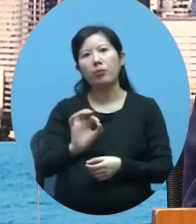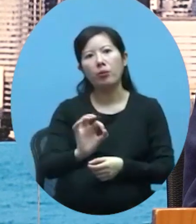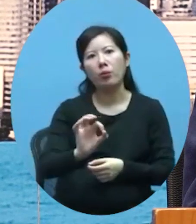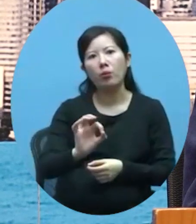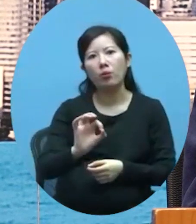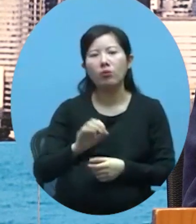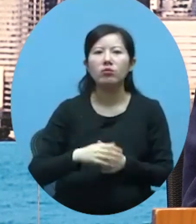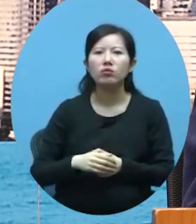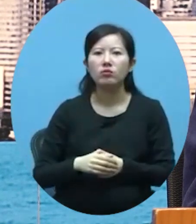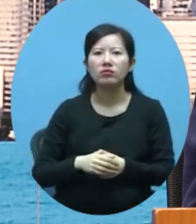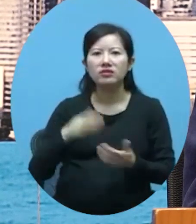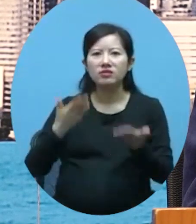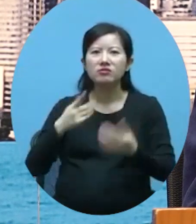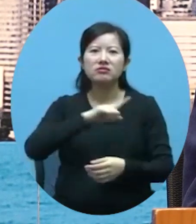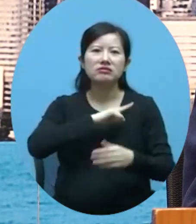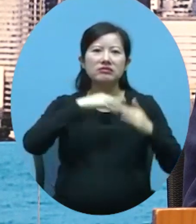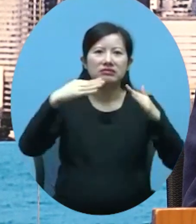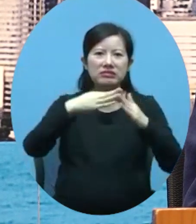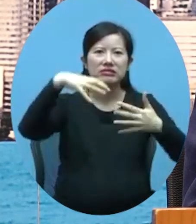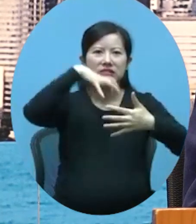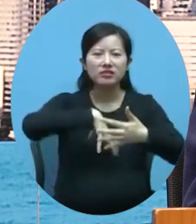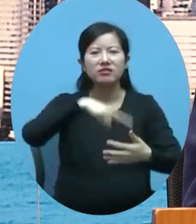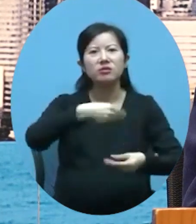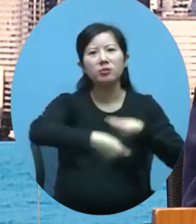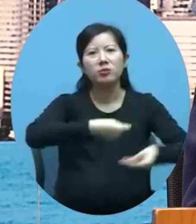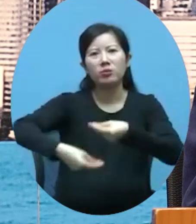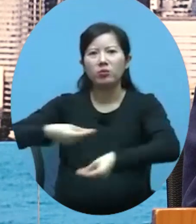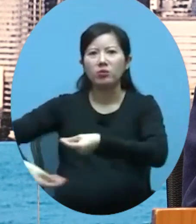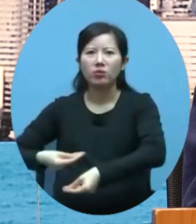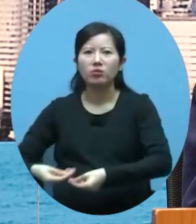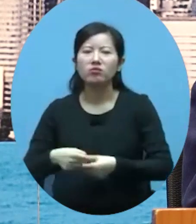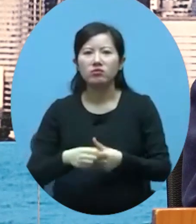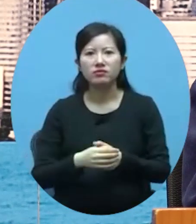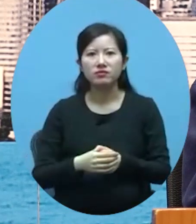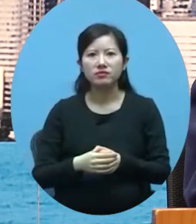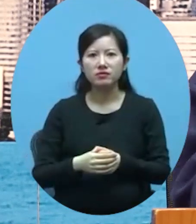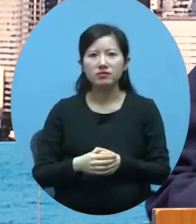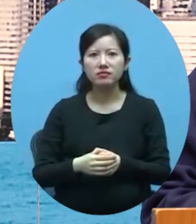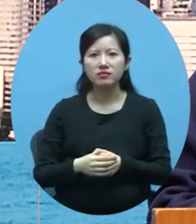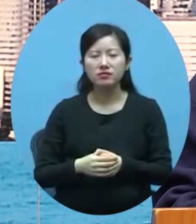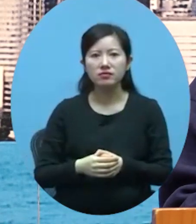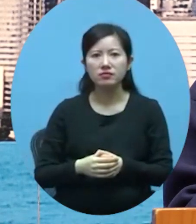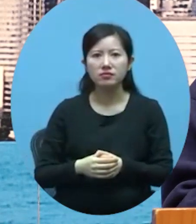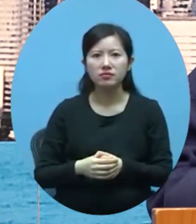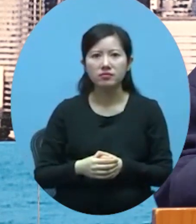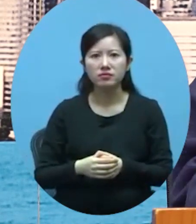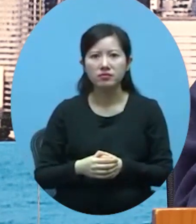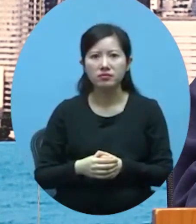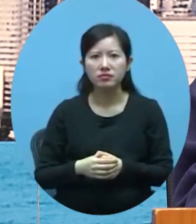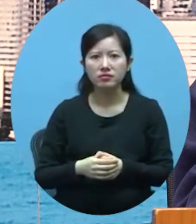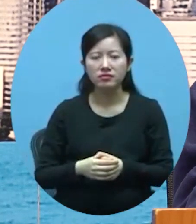在家居在家居传播的那关于是